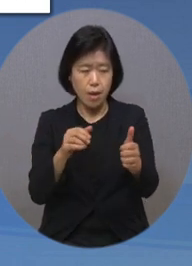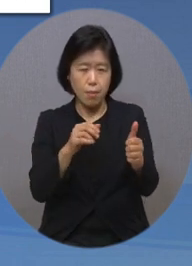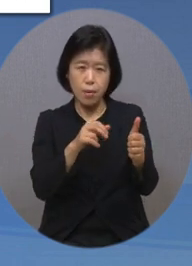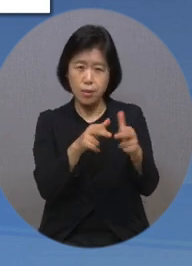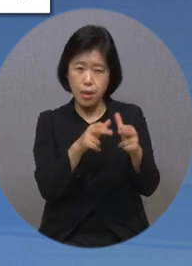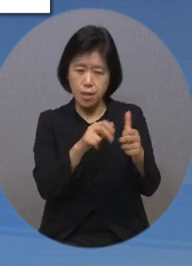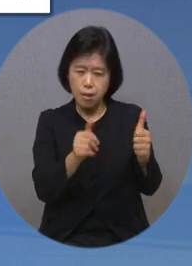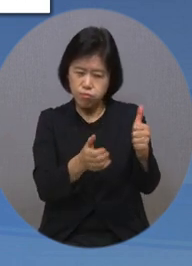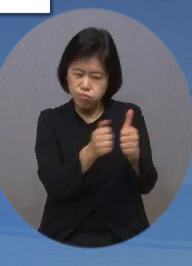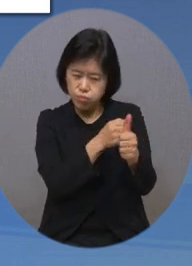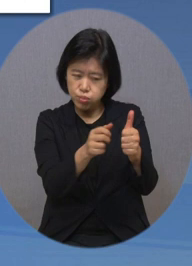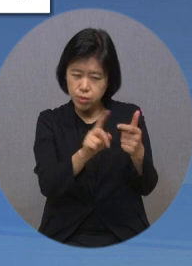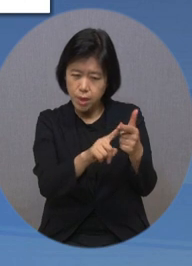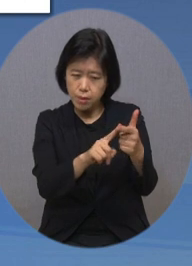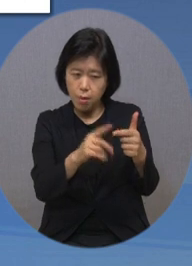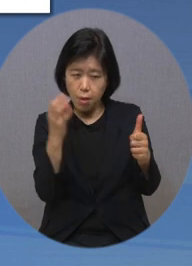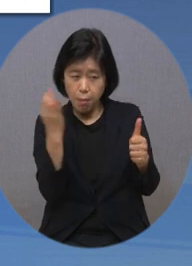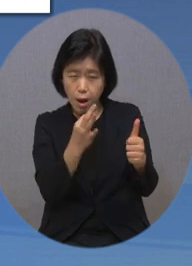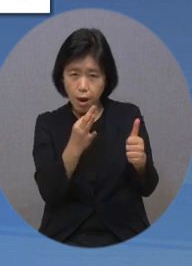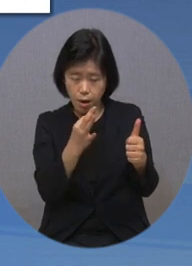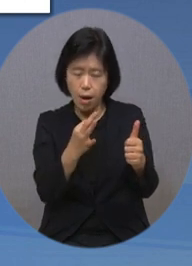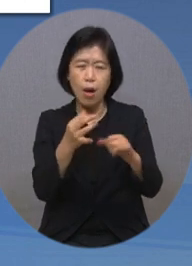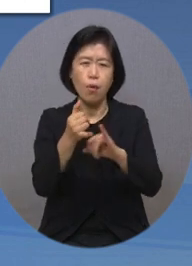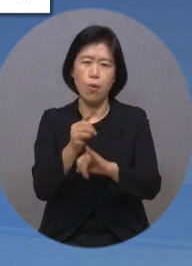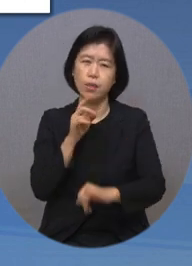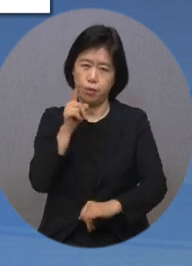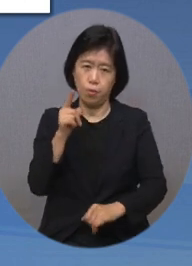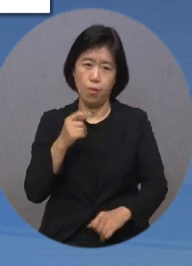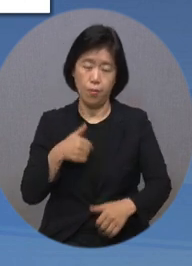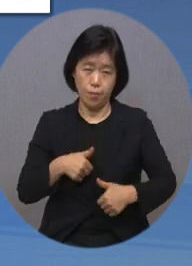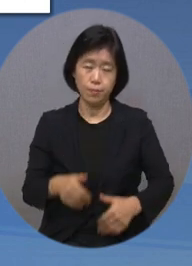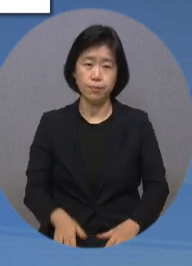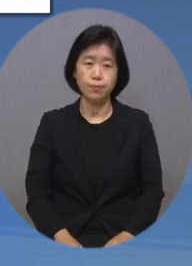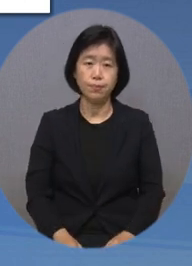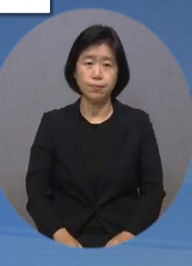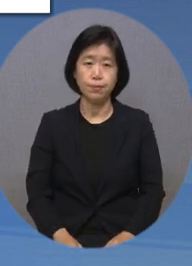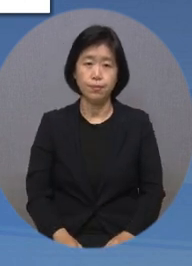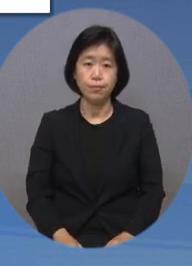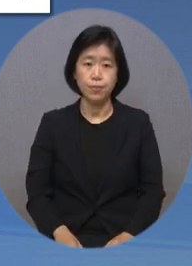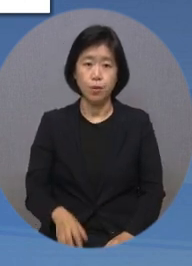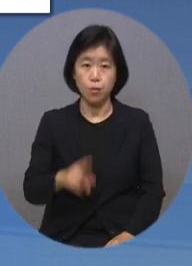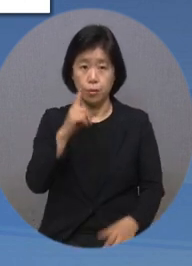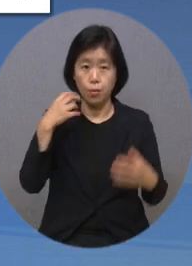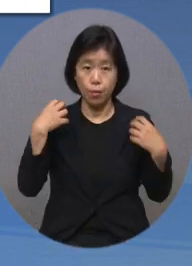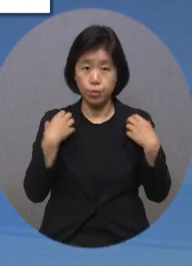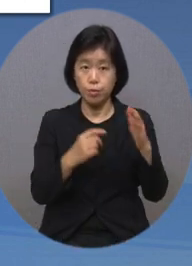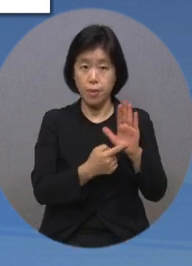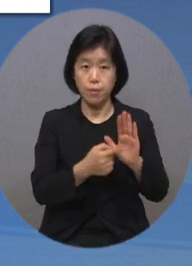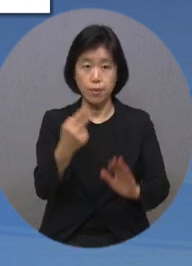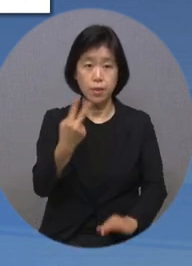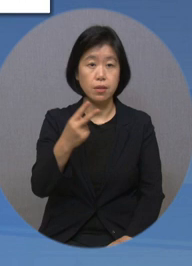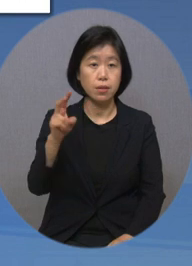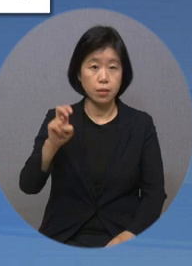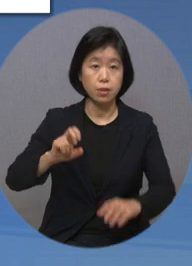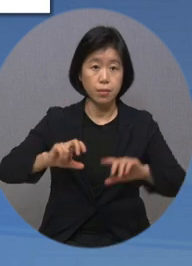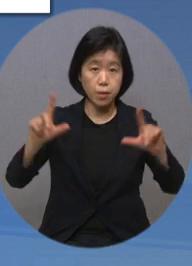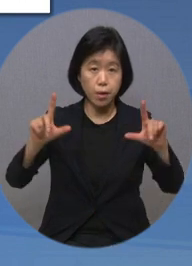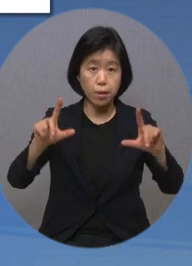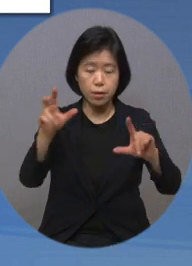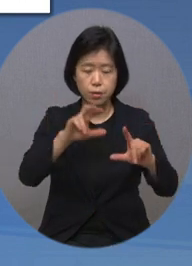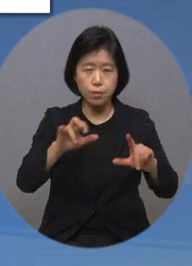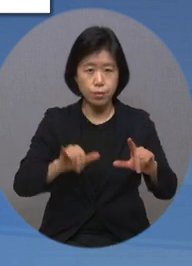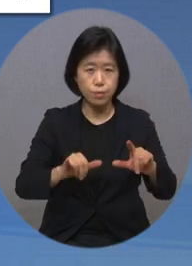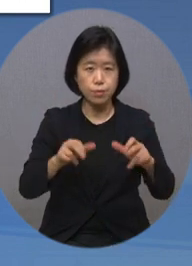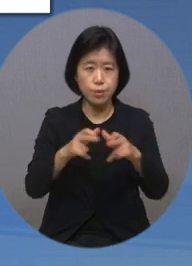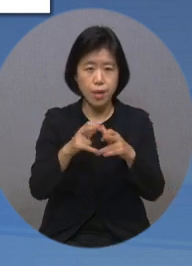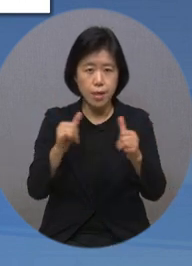신고하도록 의무를 부여하고 있습니다. 반면 보건복지부에서 발표한 2020 전국 장애인 학대 현황 보고서에